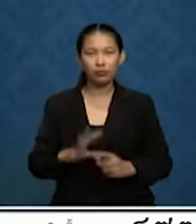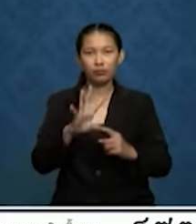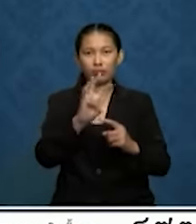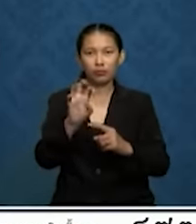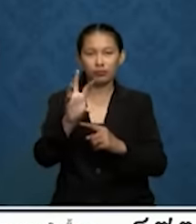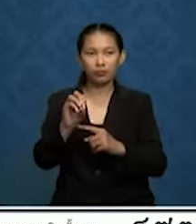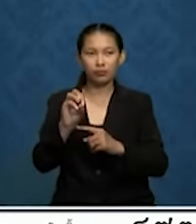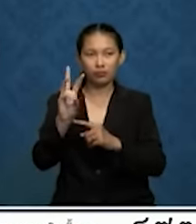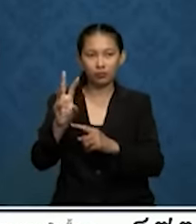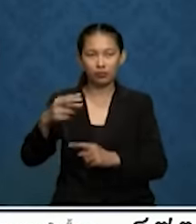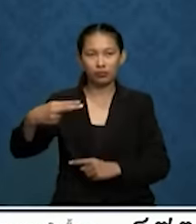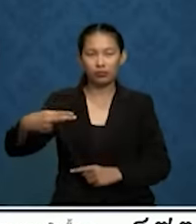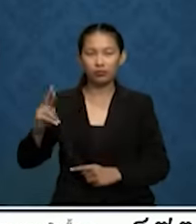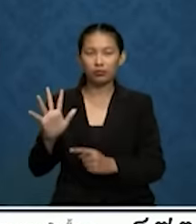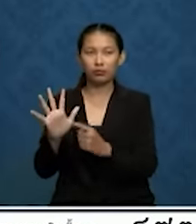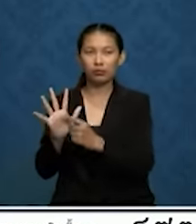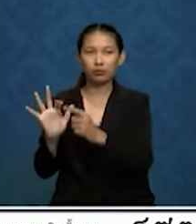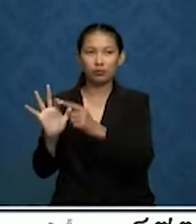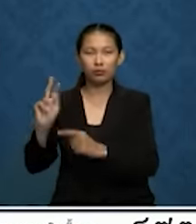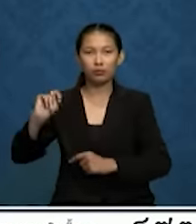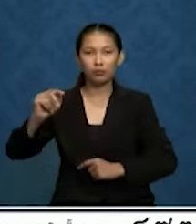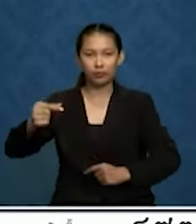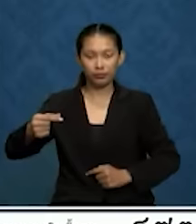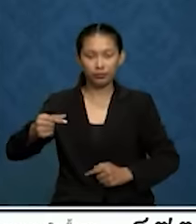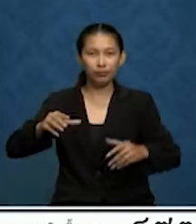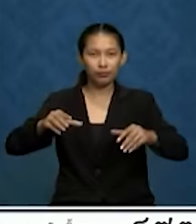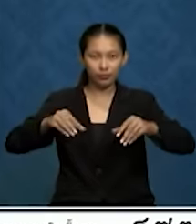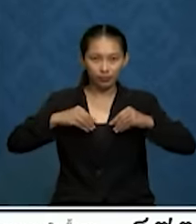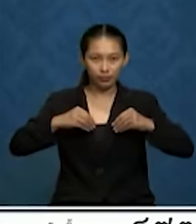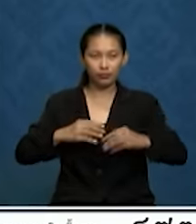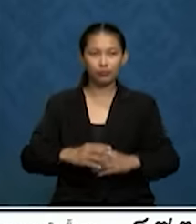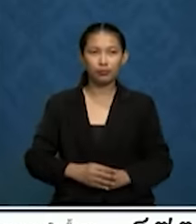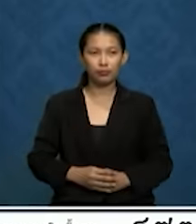456นายหลังทุรพล เห็นชอบครับ